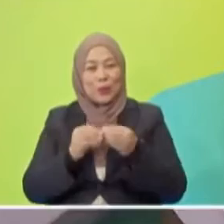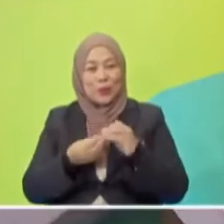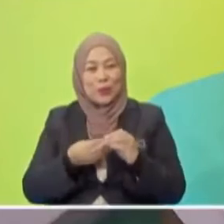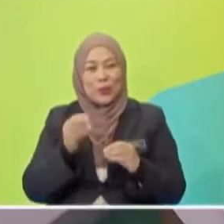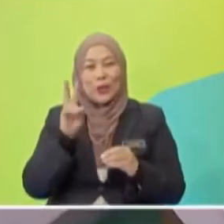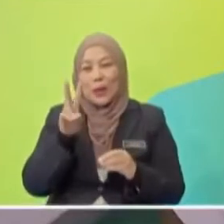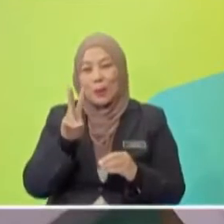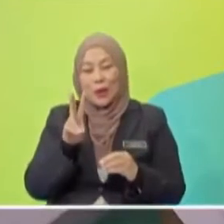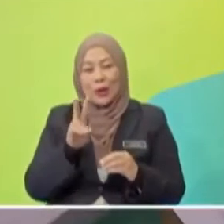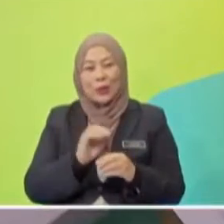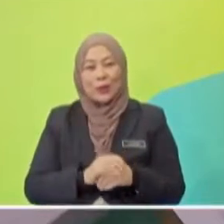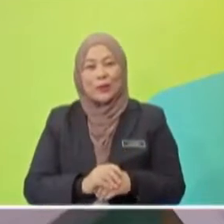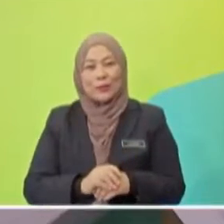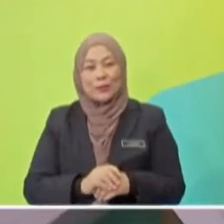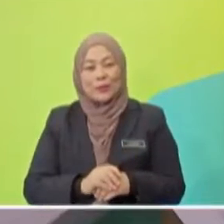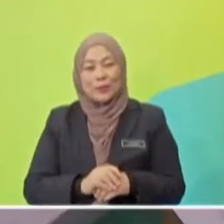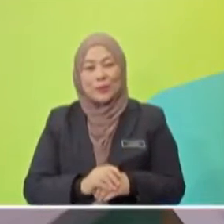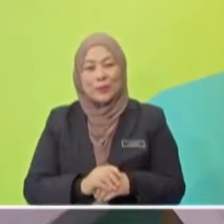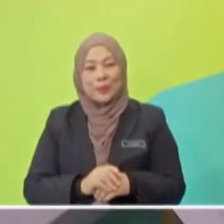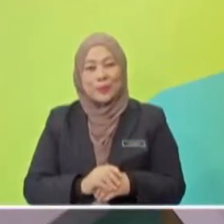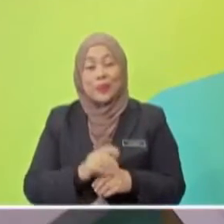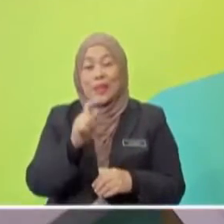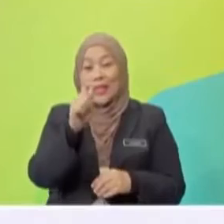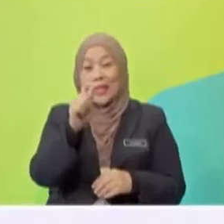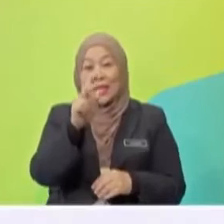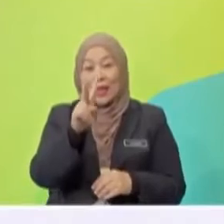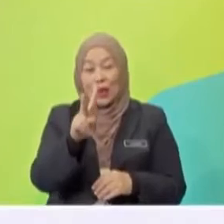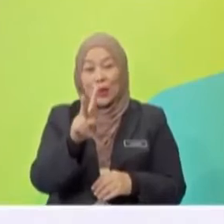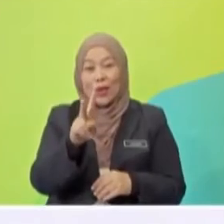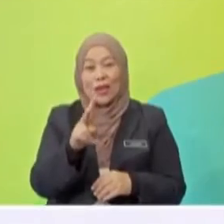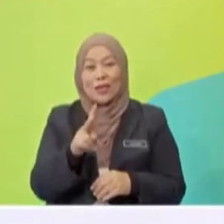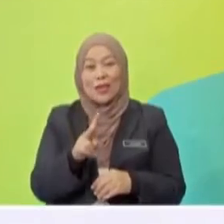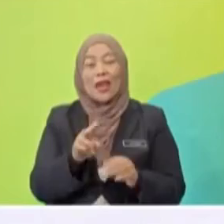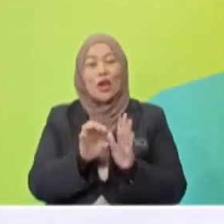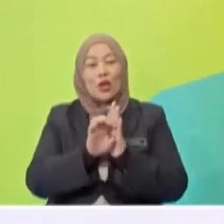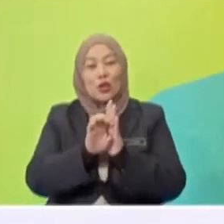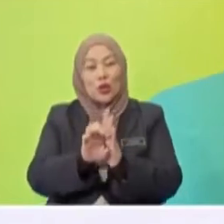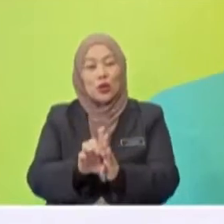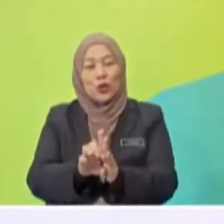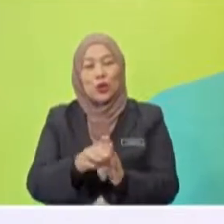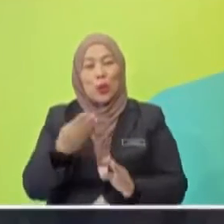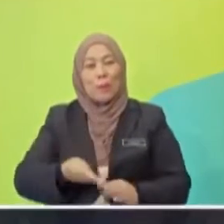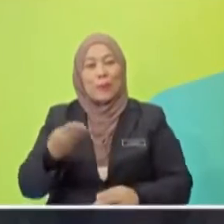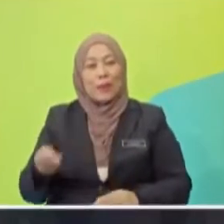pastinya Cikgu ciri benda bukan hidup Sebab Dia ciptaan manu manusia